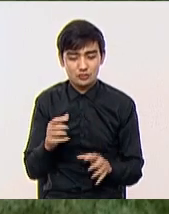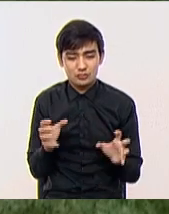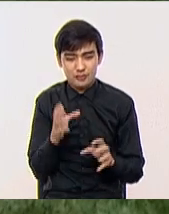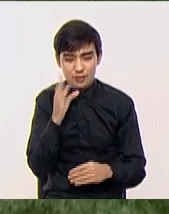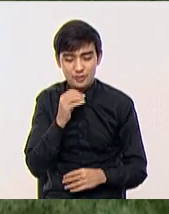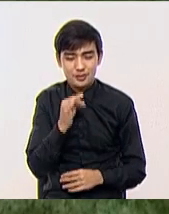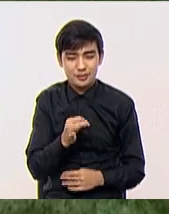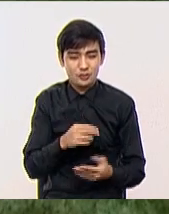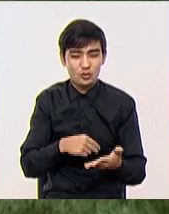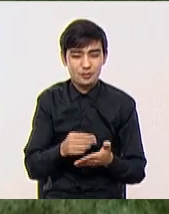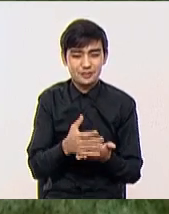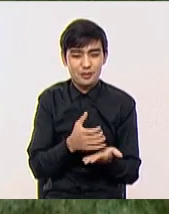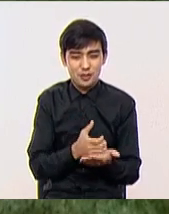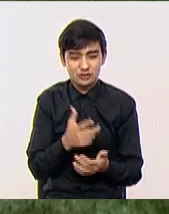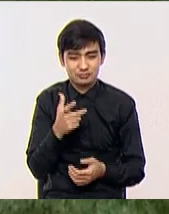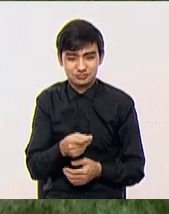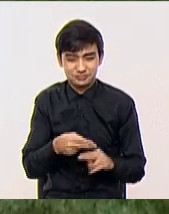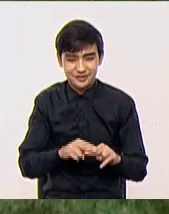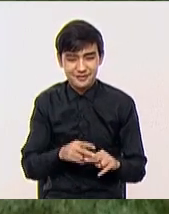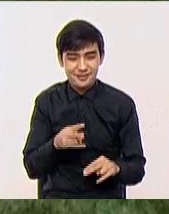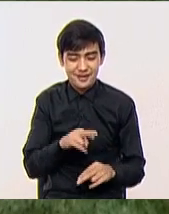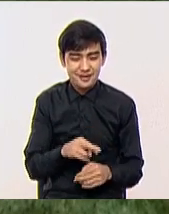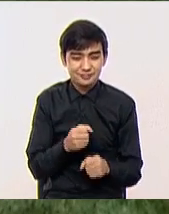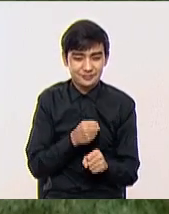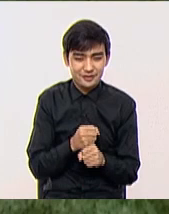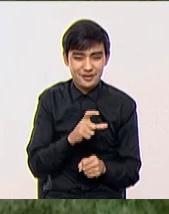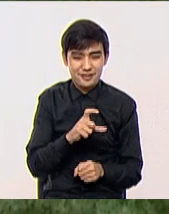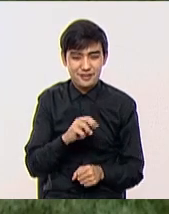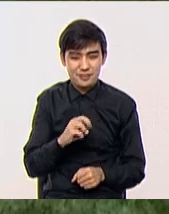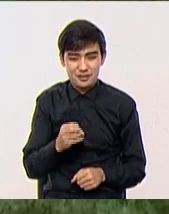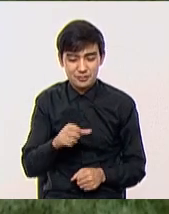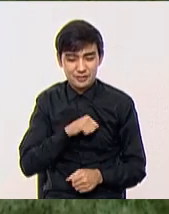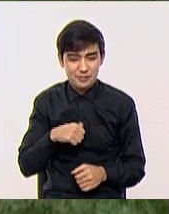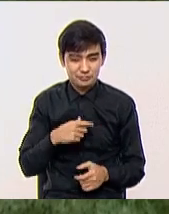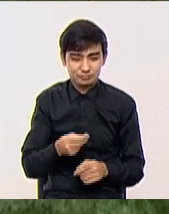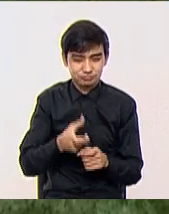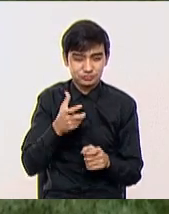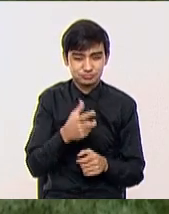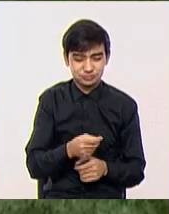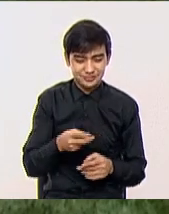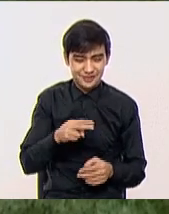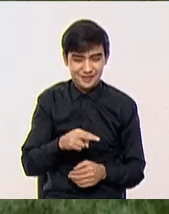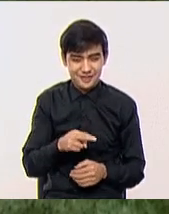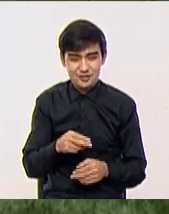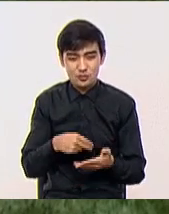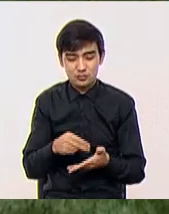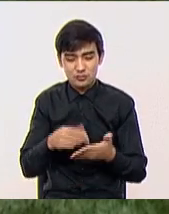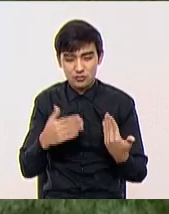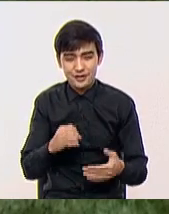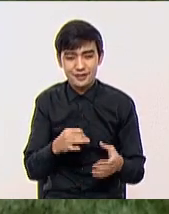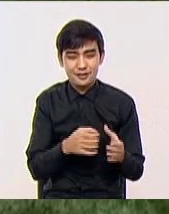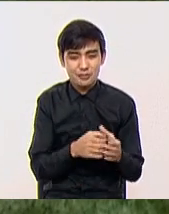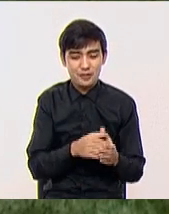Также закуплены запас шприцов, которые для разведения и введения самой вакцины. Вместе с тем проведены